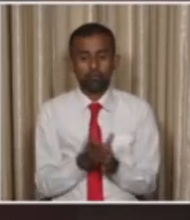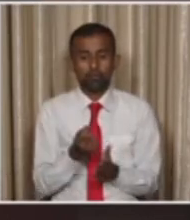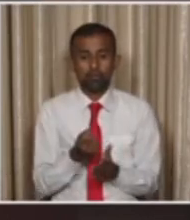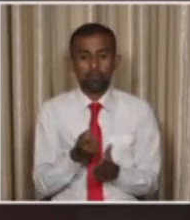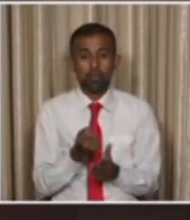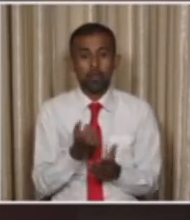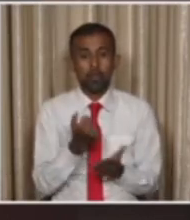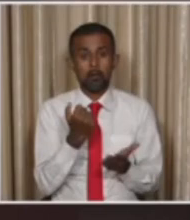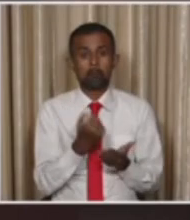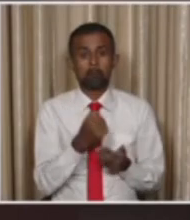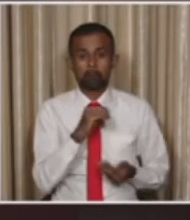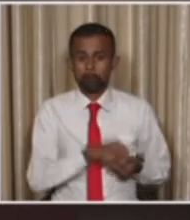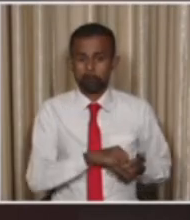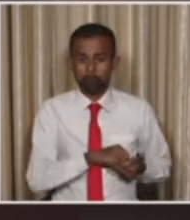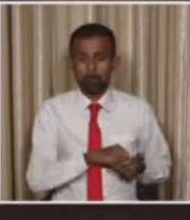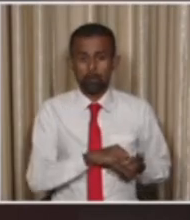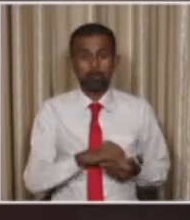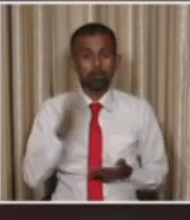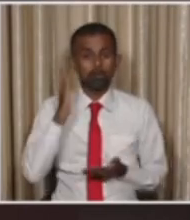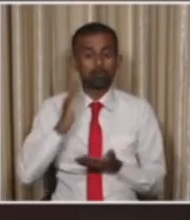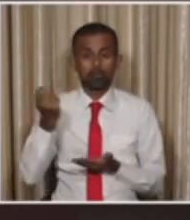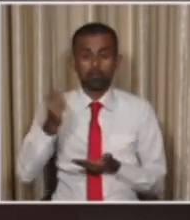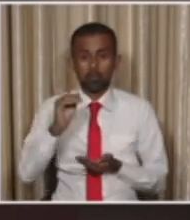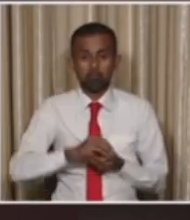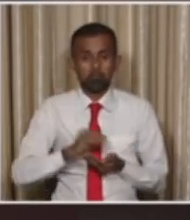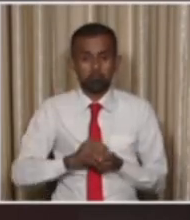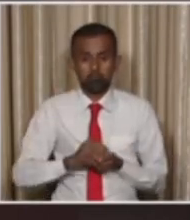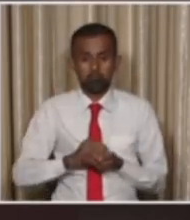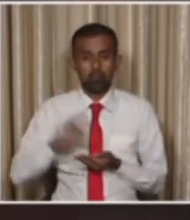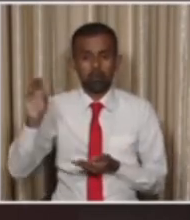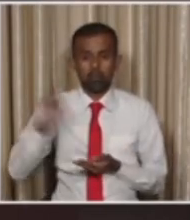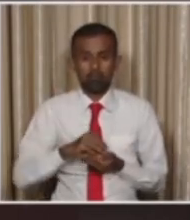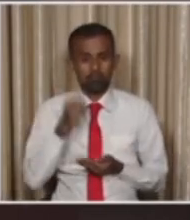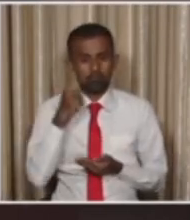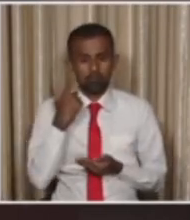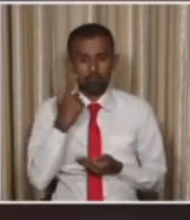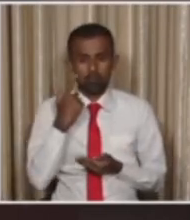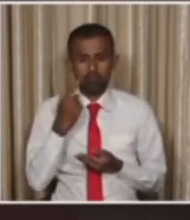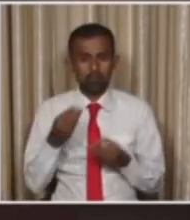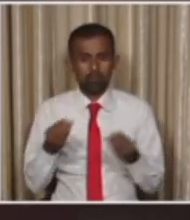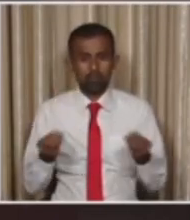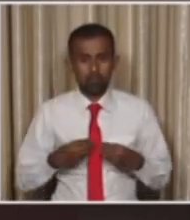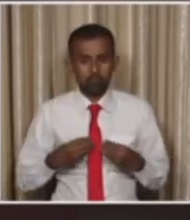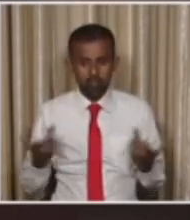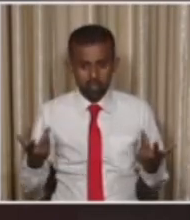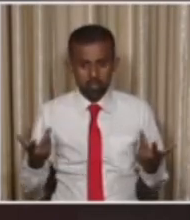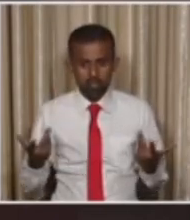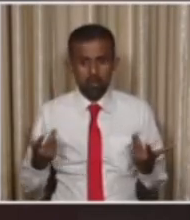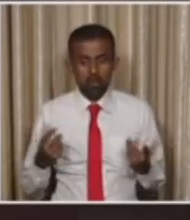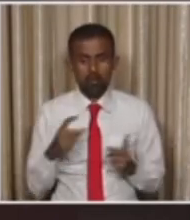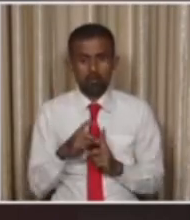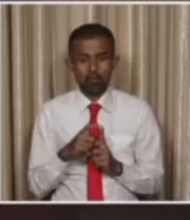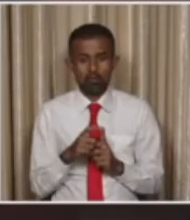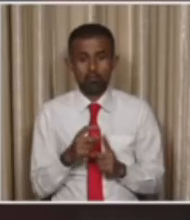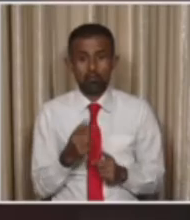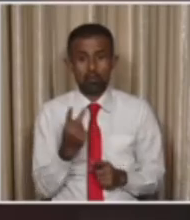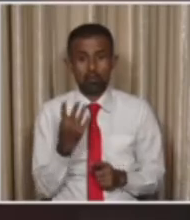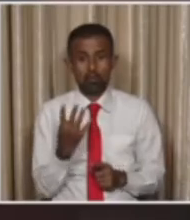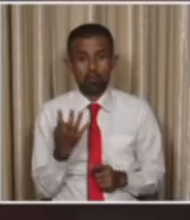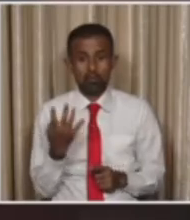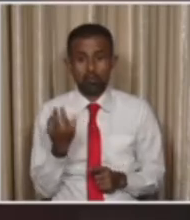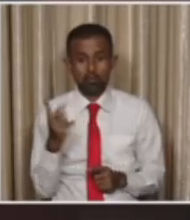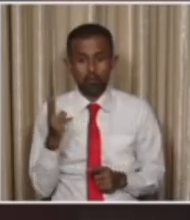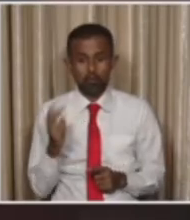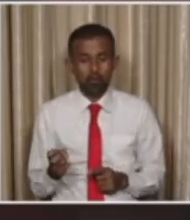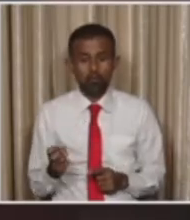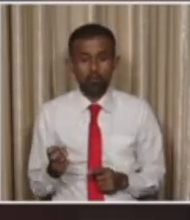පෙට්ටකට දාගත්තා. පිටරට වලින් ගතුරු සල්ලි මන් දන්නේ නැහැ මෙහාට ගෙනවද කියලා. එහෙම සල්ලි ගේන්න බෑනේ. මොකද මේ ඩොලර් 2000 4000 10000 දාන්නේ